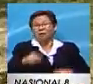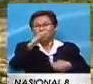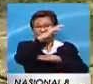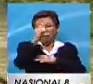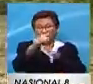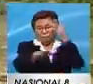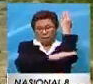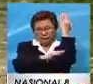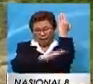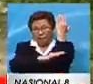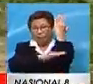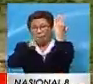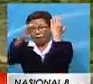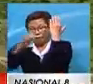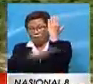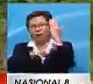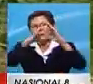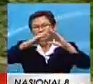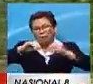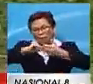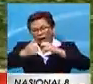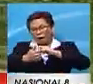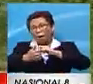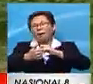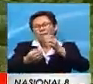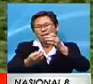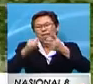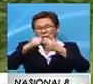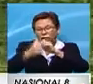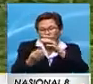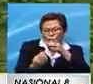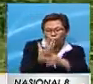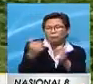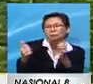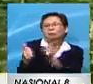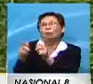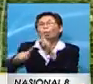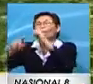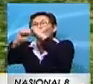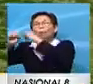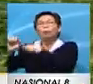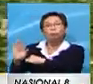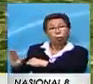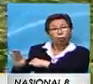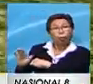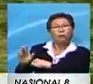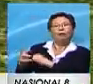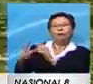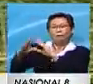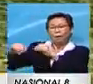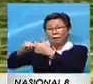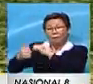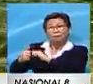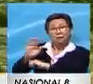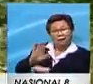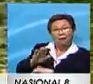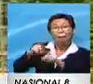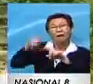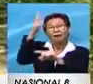syarikat pembalakan perlu menyelesaikan sebarang isu yang timbul dengan masyarakat orang asli itu sendiri, tetapi